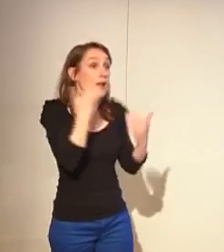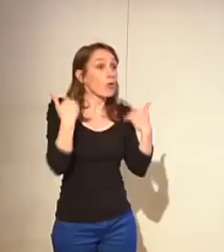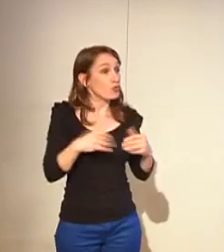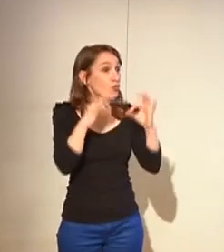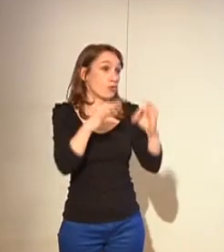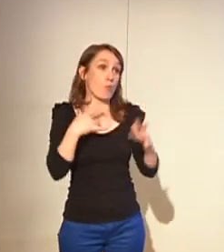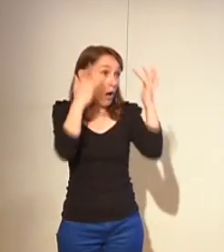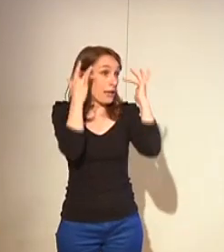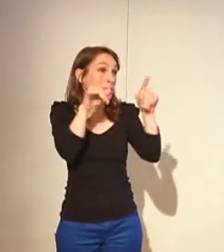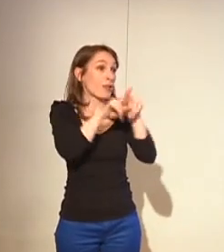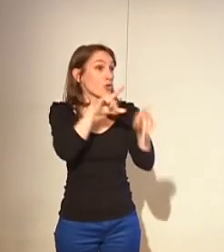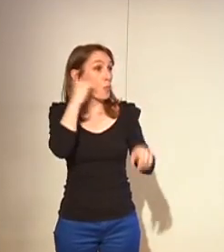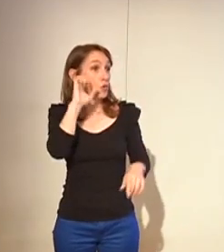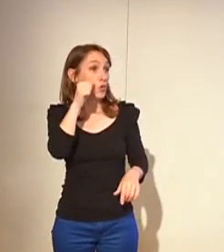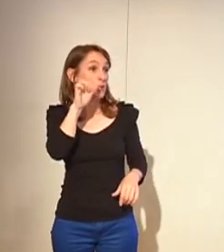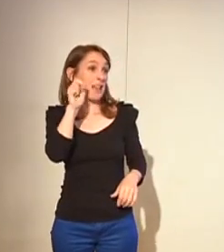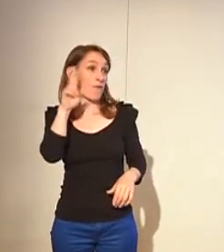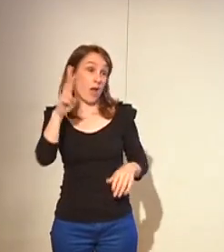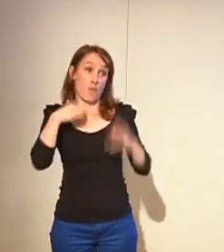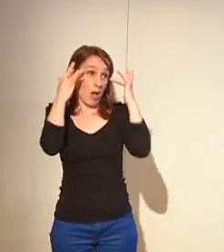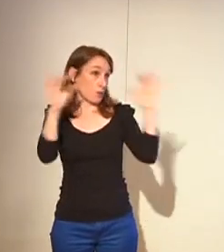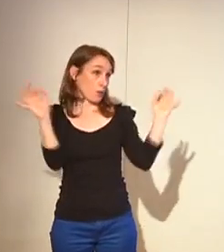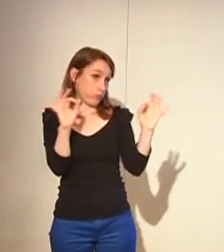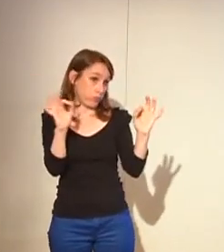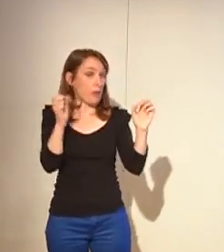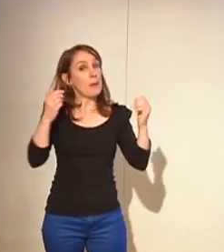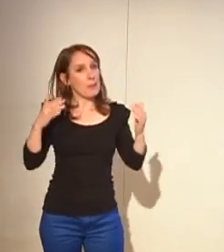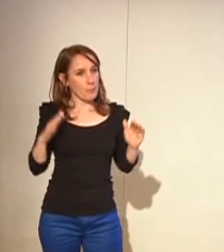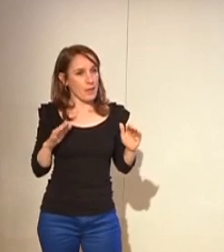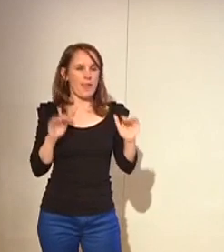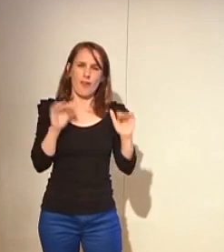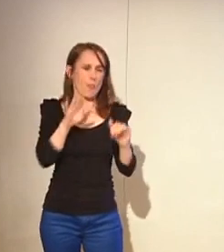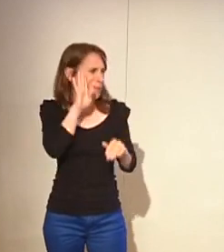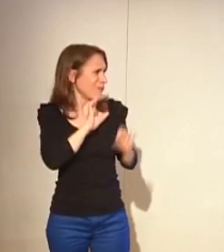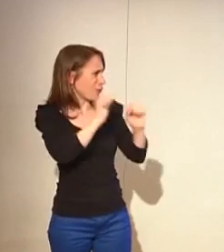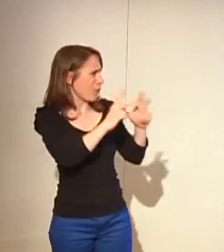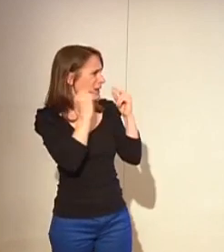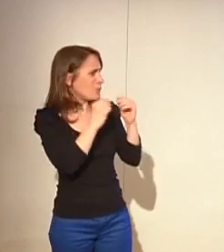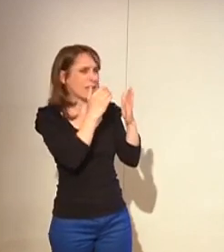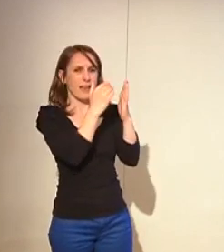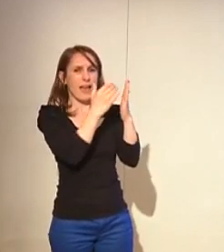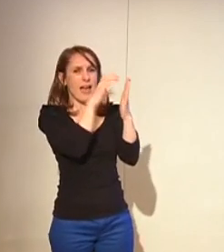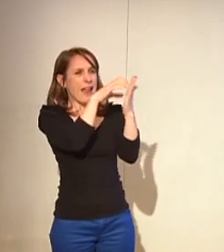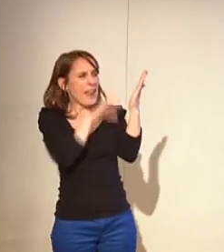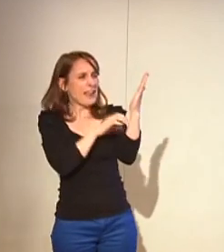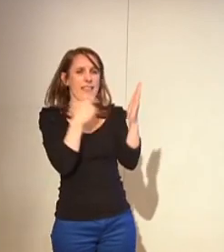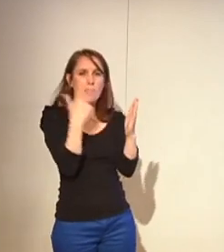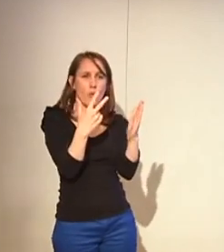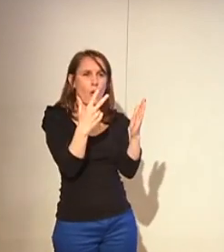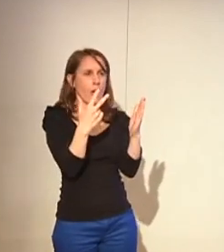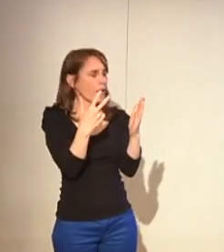toutes ces questionsl mais je voudrais quand même avoir un petit éclaircissement sur l'alinéa numéro 3 de la délibération à savoir que vous vous